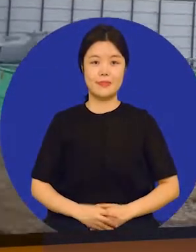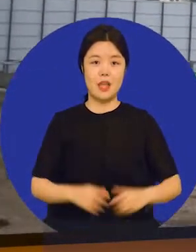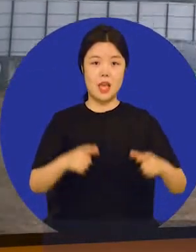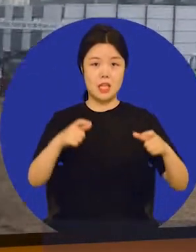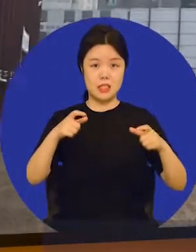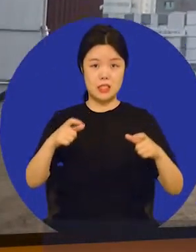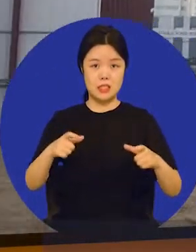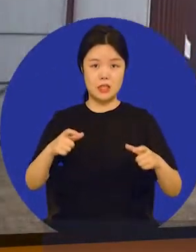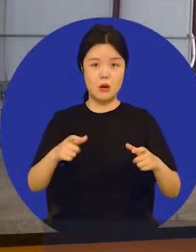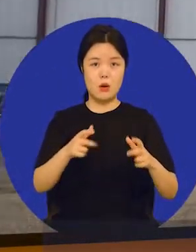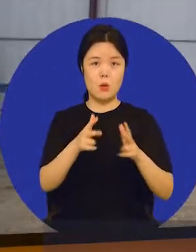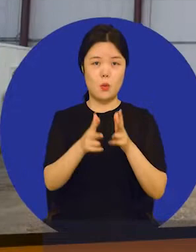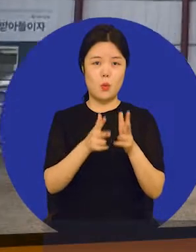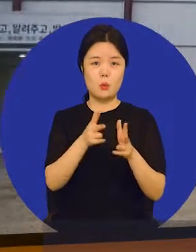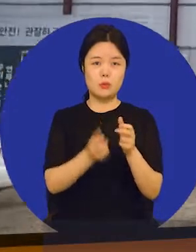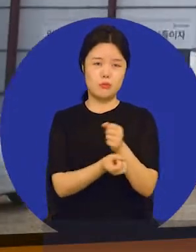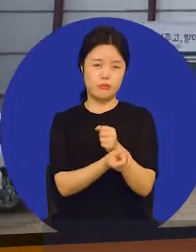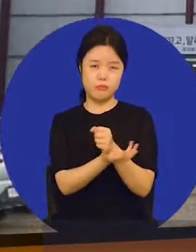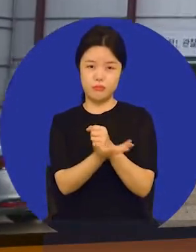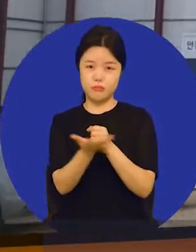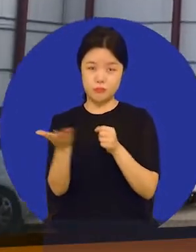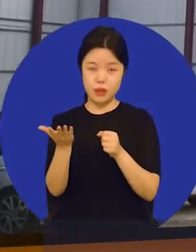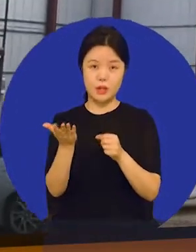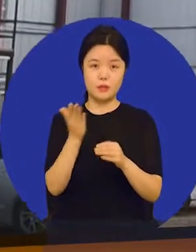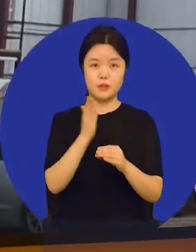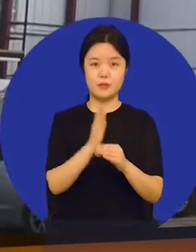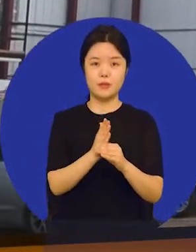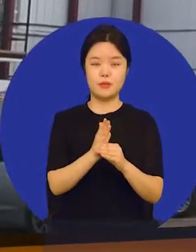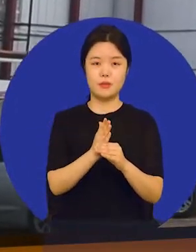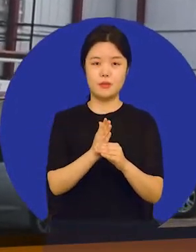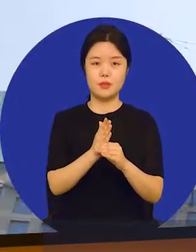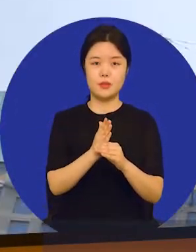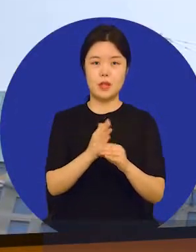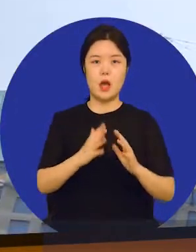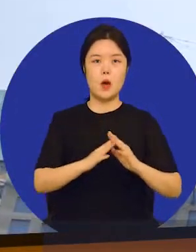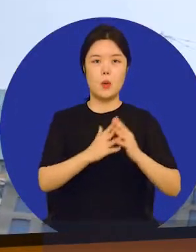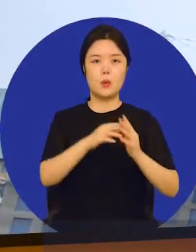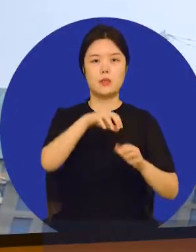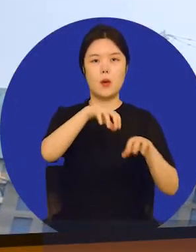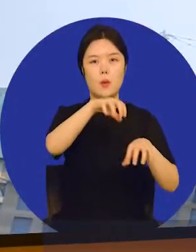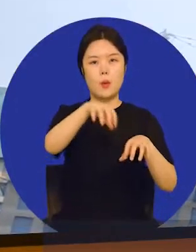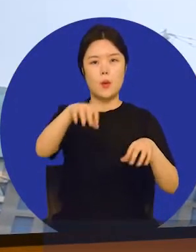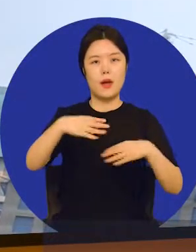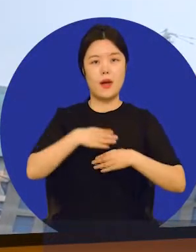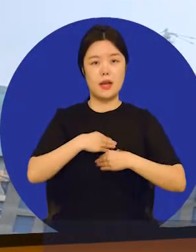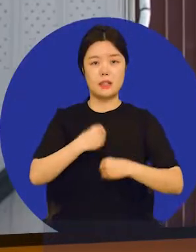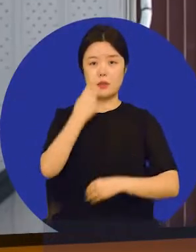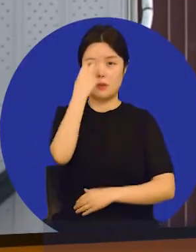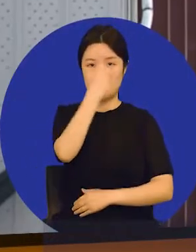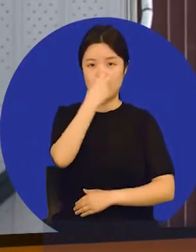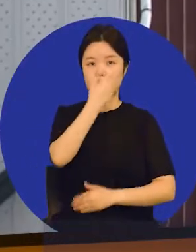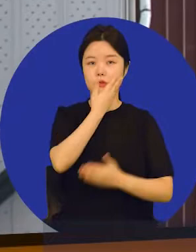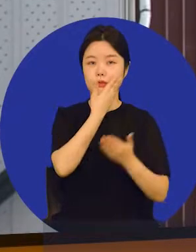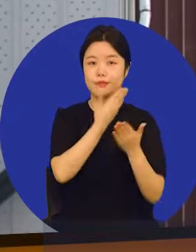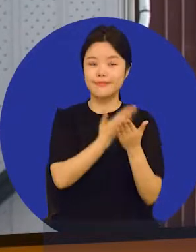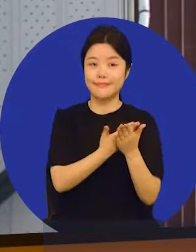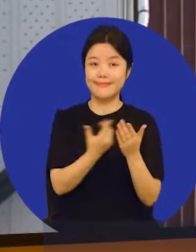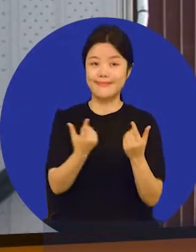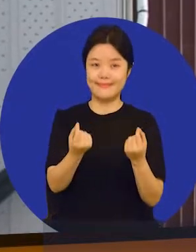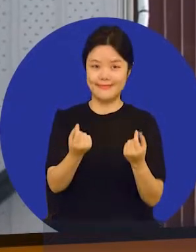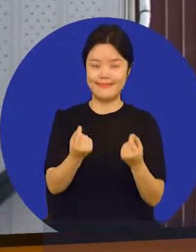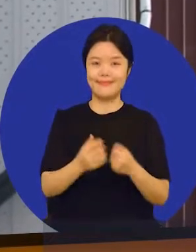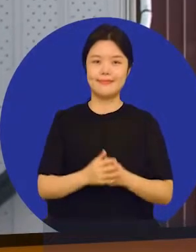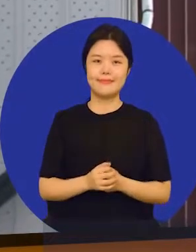광명시는 배 규모 공사 가 동시에 다발적으로 추진되고 있는 만큼 공사 현장의 안전관리 는 아무리 강조해도 지나치지